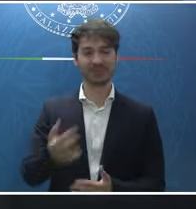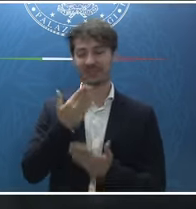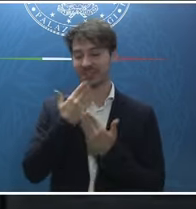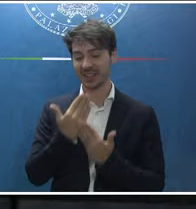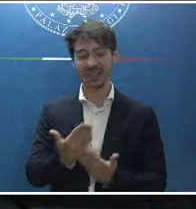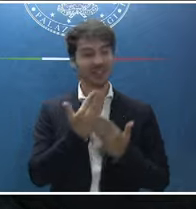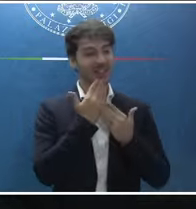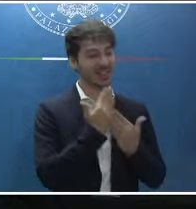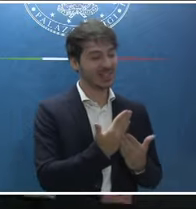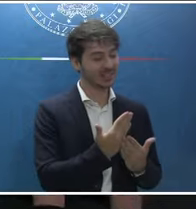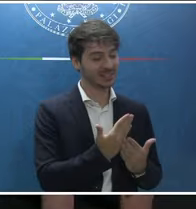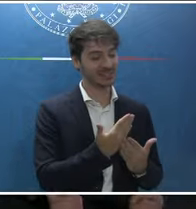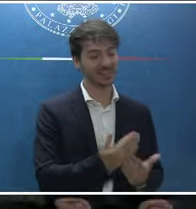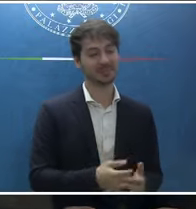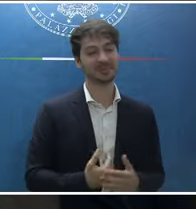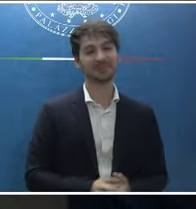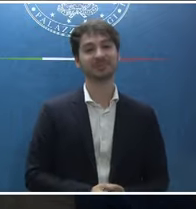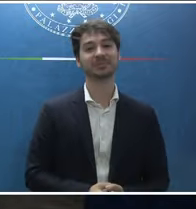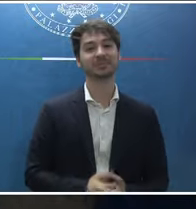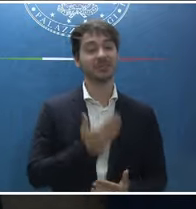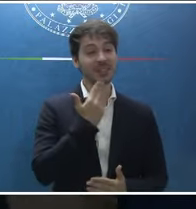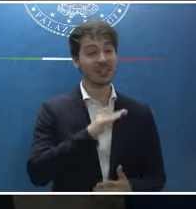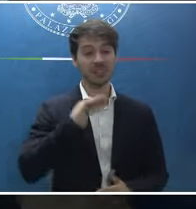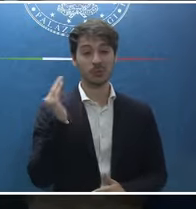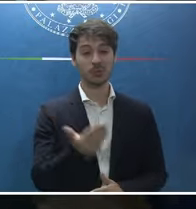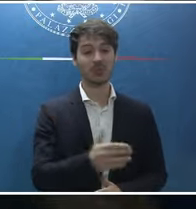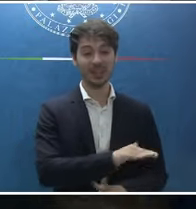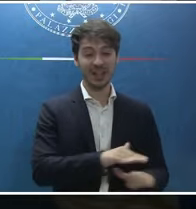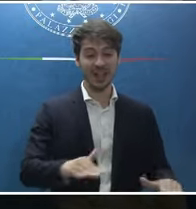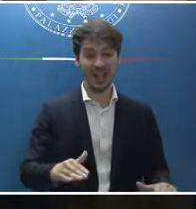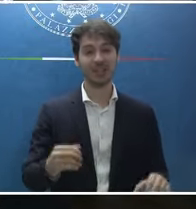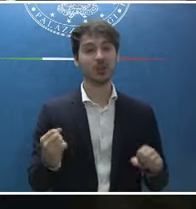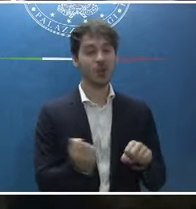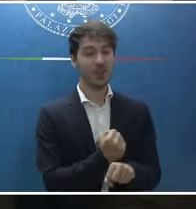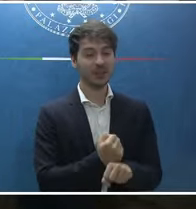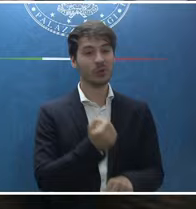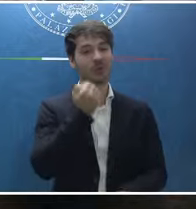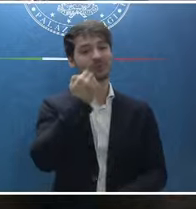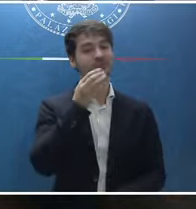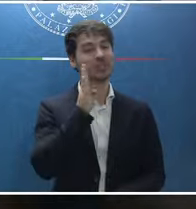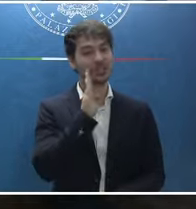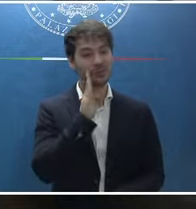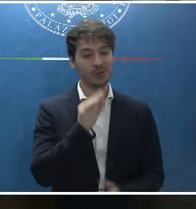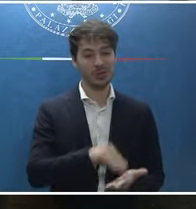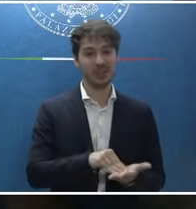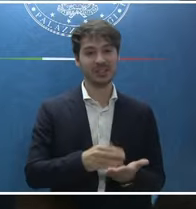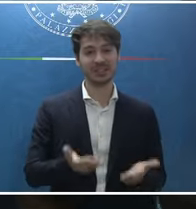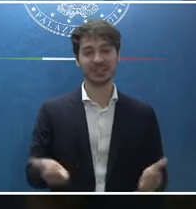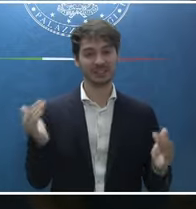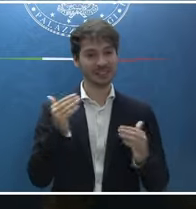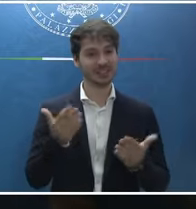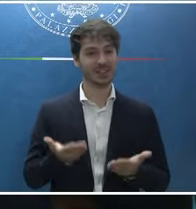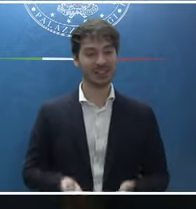Grazie Safiria, grazie a tutti i ragazzi, gli operatori, i genitori qui presenti questa